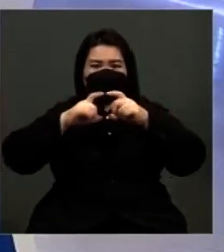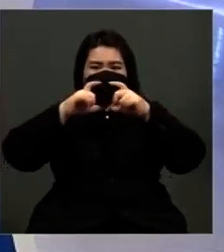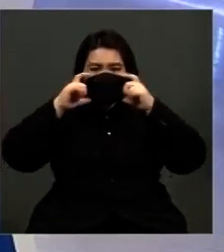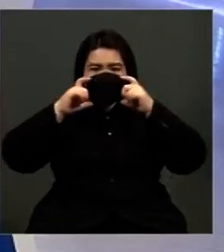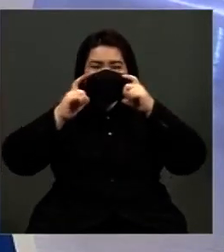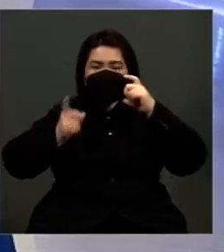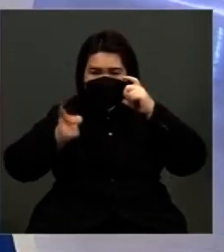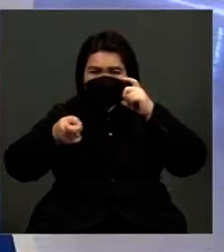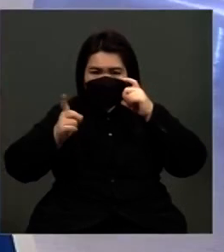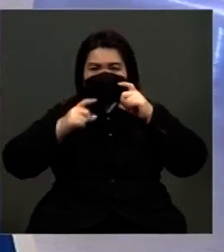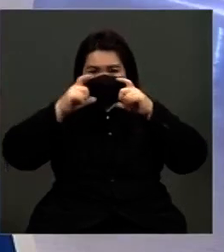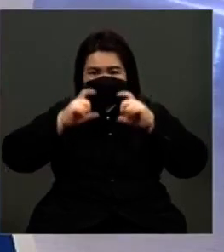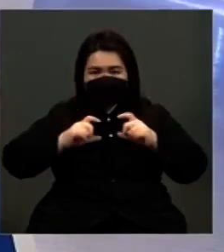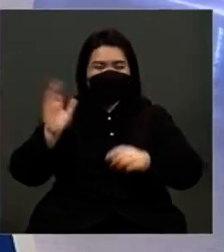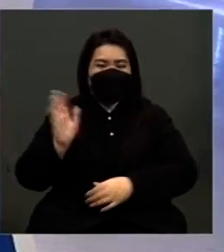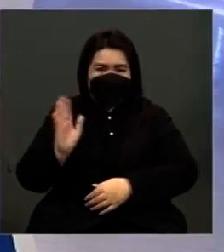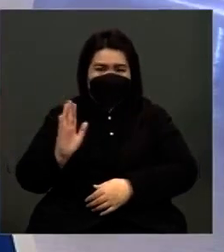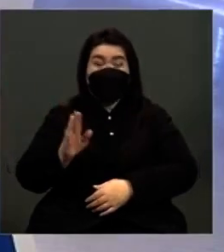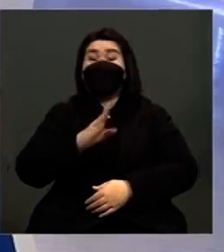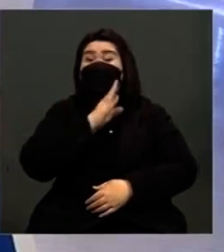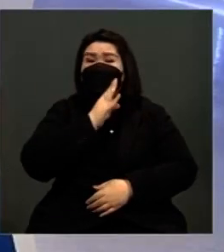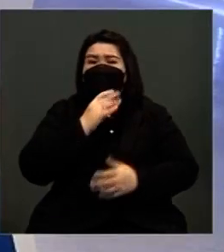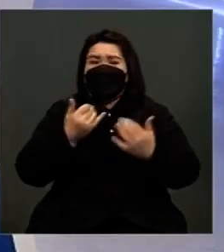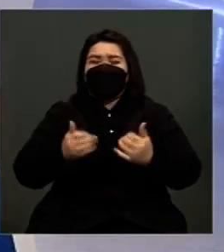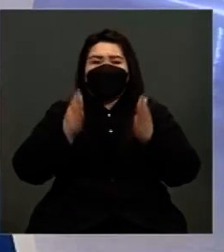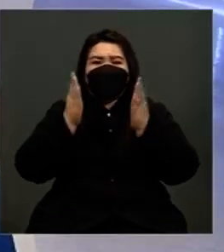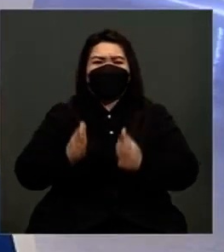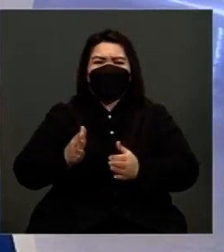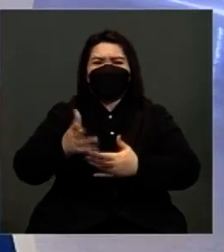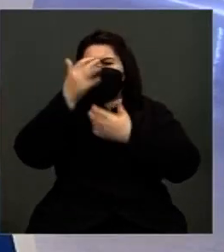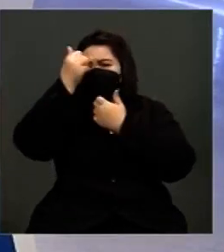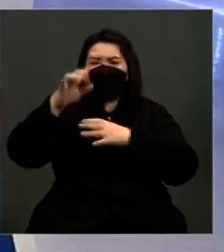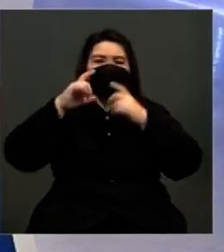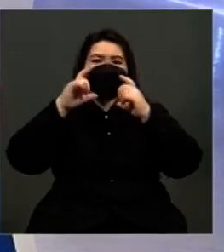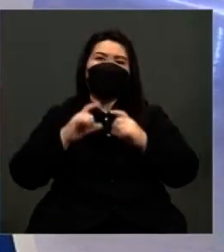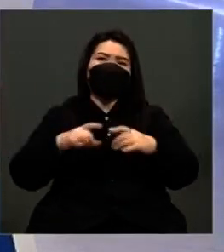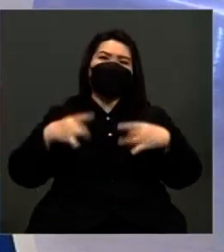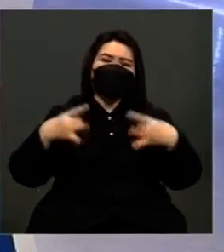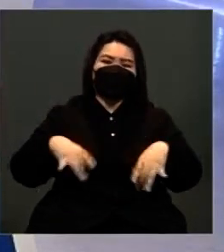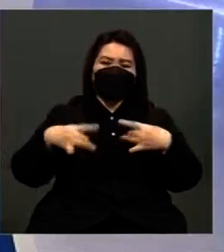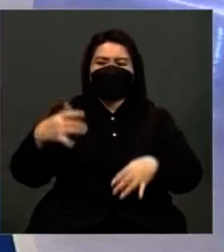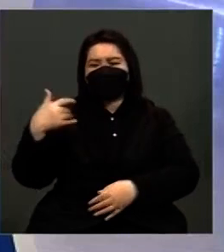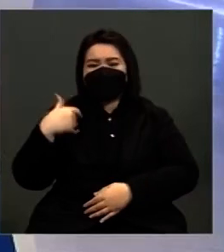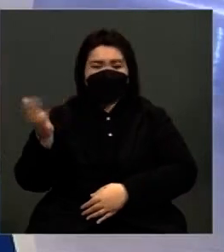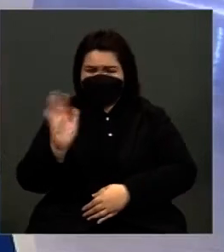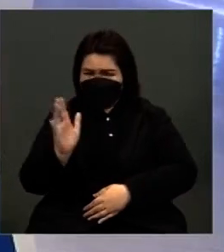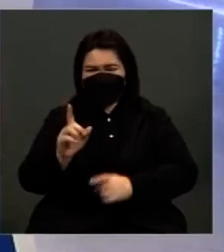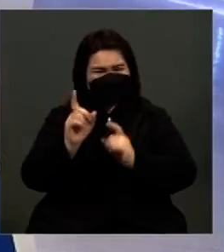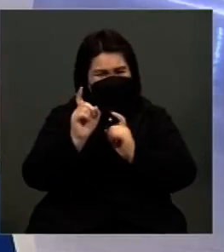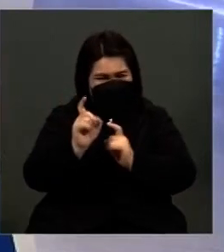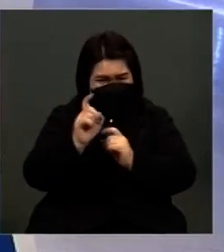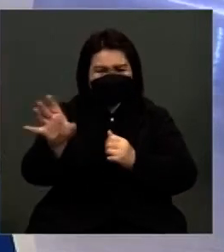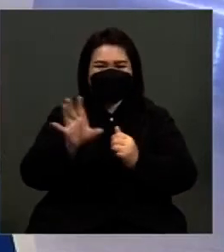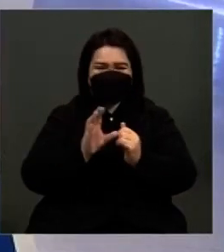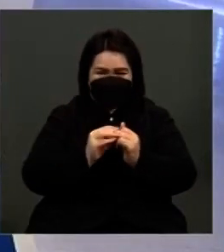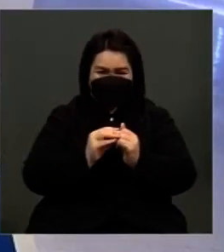ถอดอย่างเด็ดขาดเพราะว่าเขามีผลสำรวจมาแล้วบอกว่าคนไทยช่วงนี้อาจจะกาดตกก็ไม่ค่อยที่จะสวมใส่หน้ากากอนามัยกันอันนี้เสี่ยงติดโควิดนะคะ